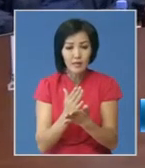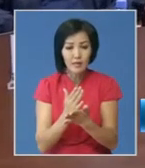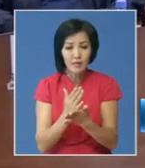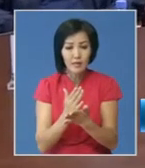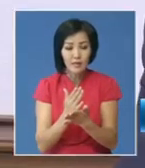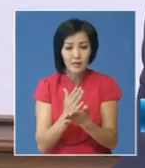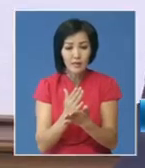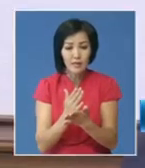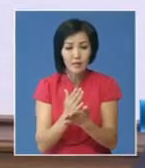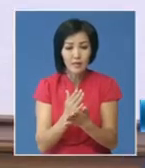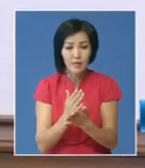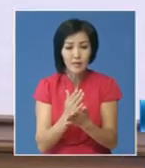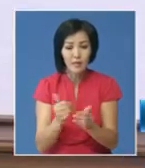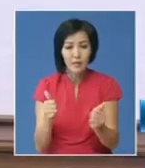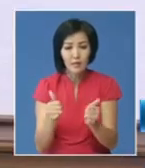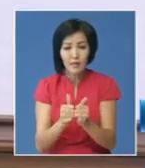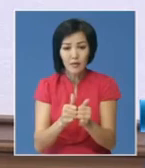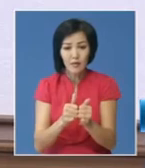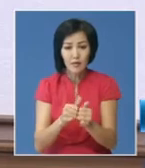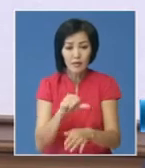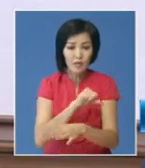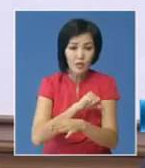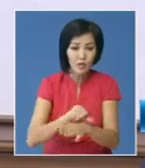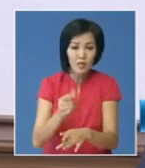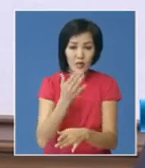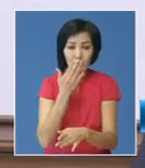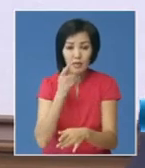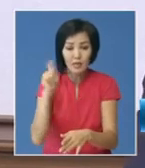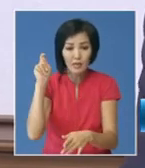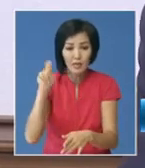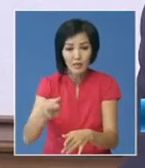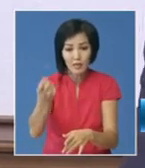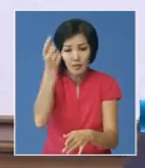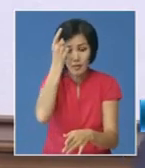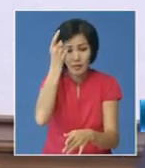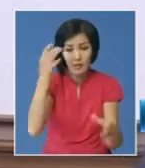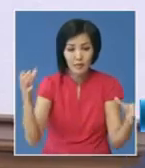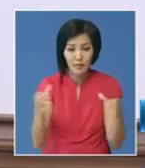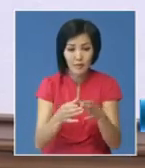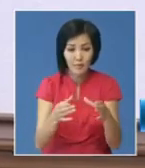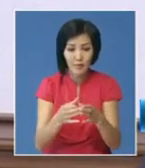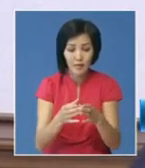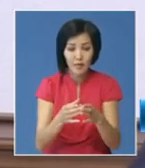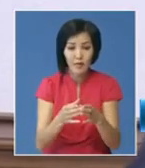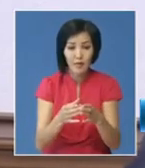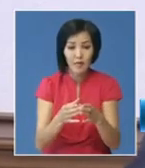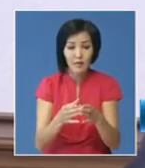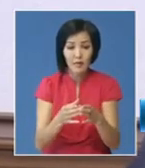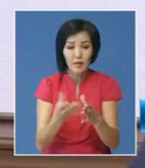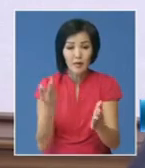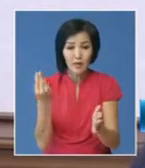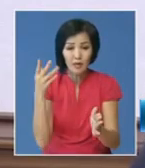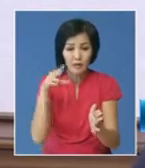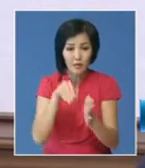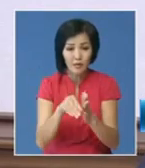ближних наших вот этих соседей из дальнего зарубежья. Там немецкие компании, я помню, да, мощные. И